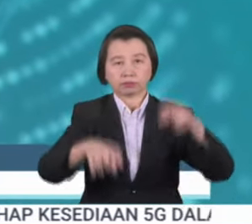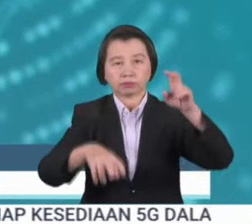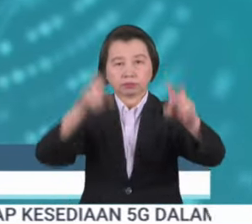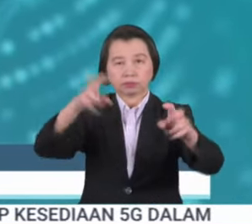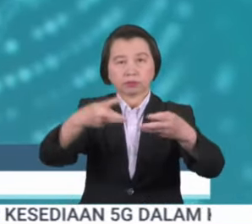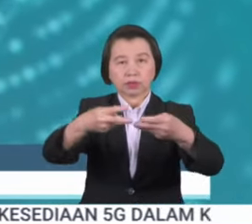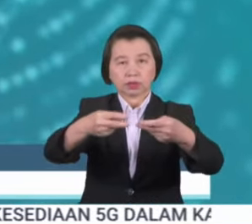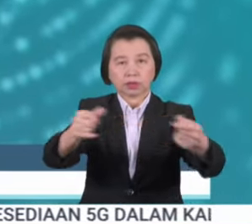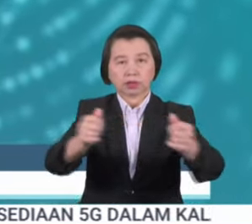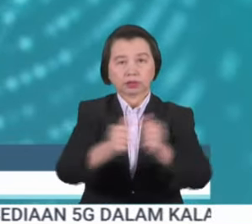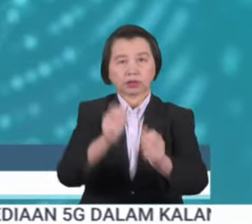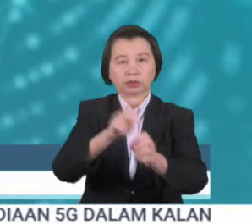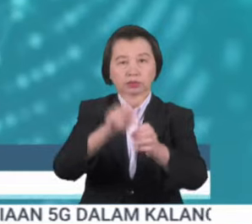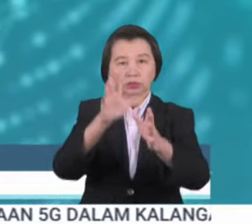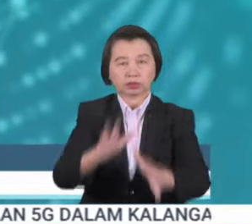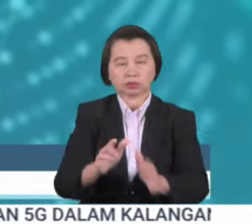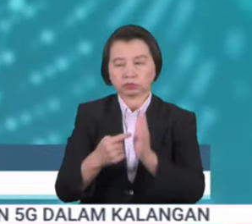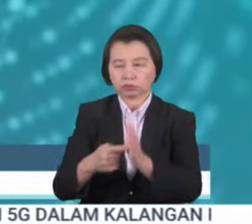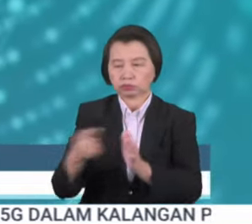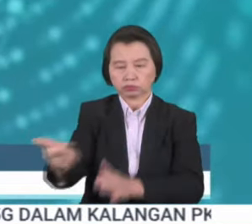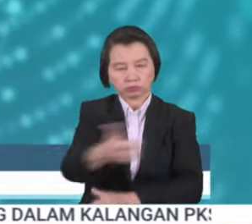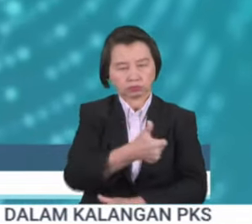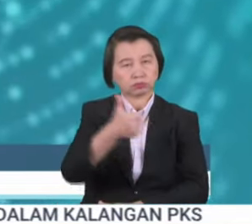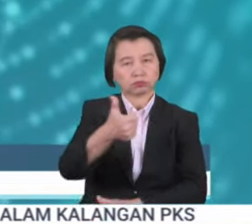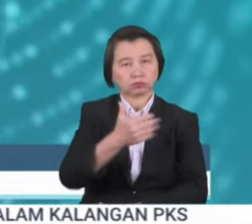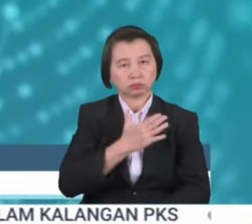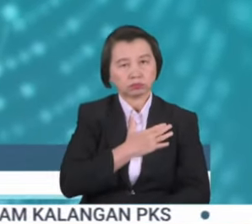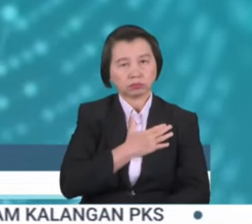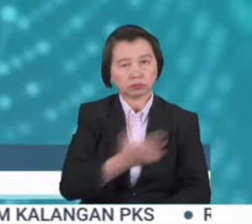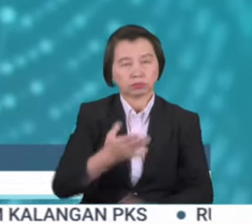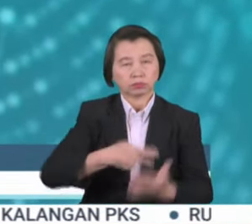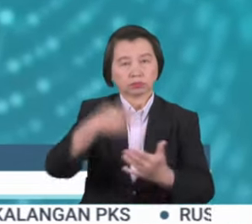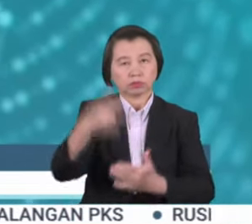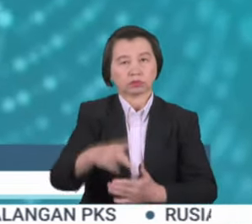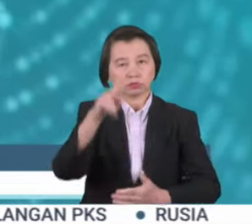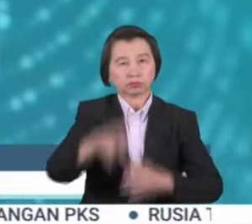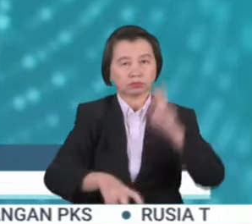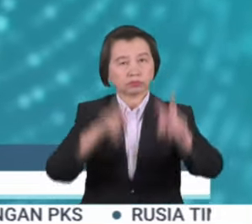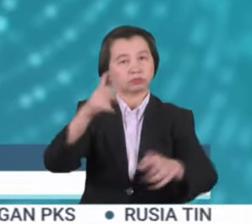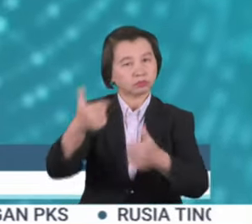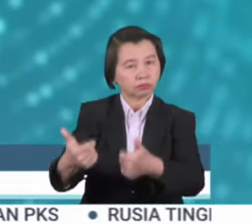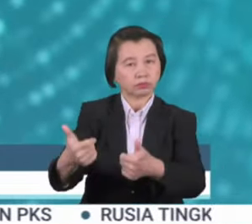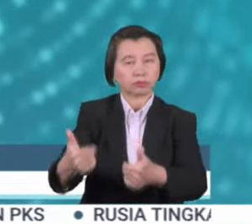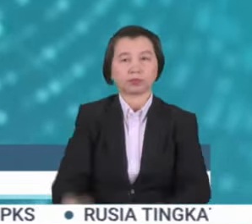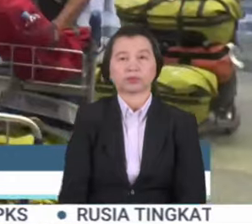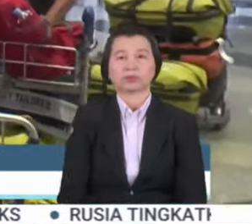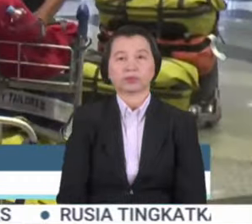berjalan lancar dengan peserta menunjukkan komitmen baik sepanjang program berlangsung.